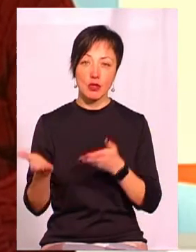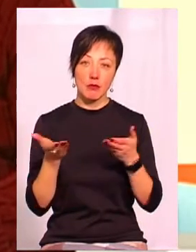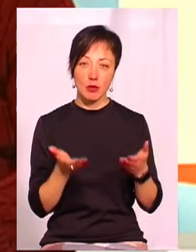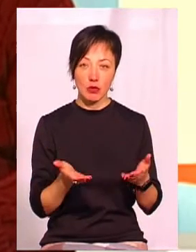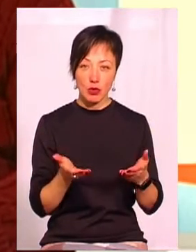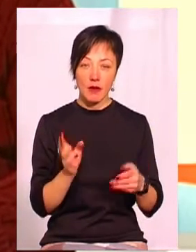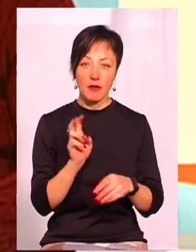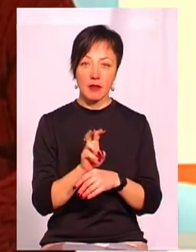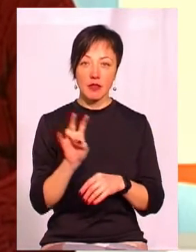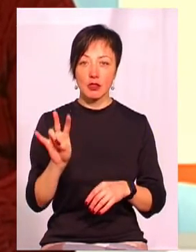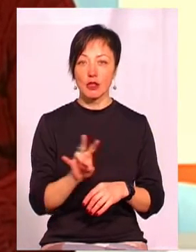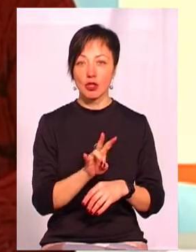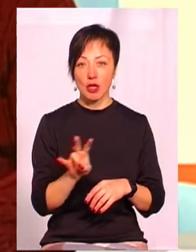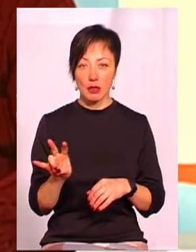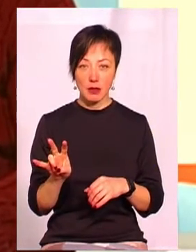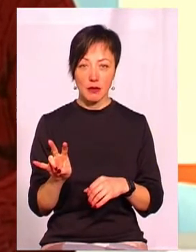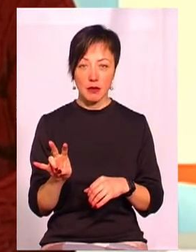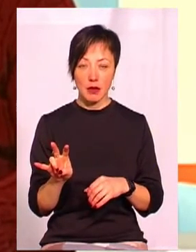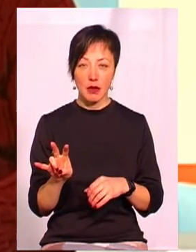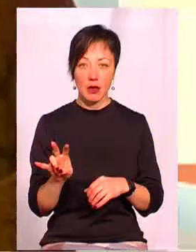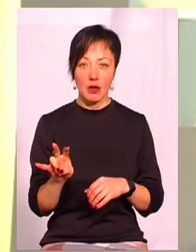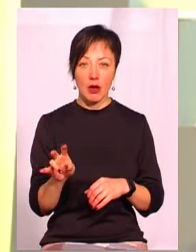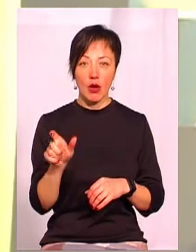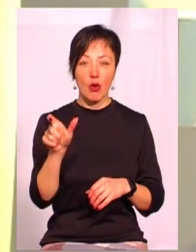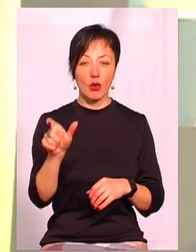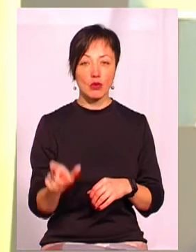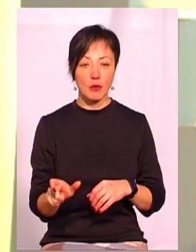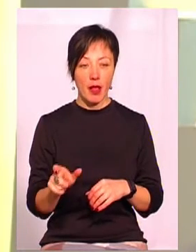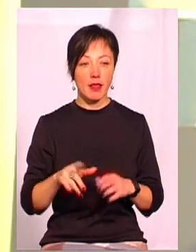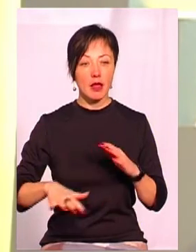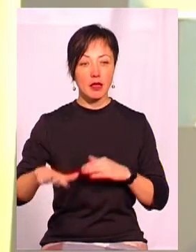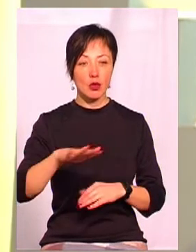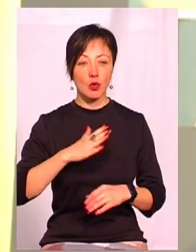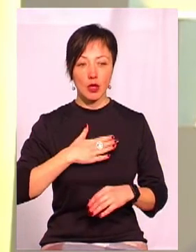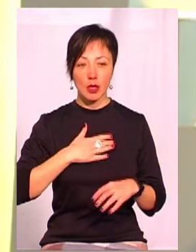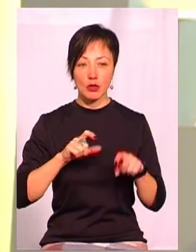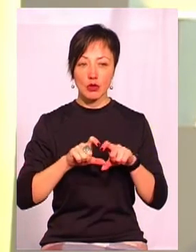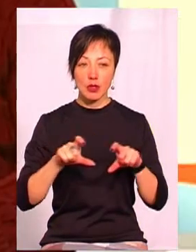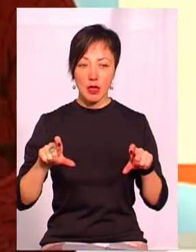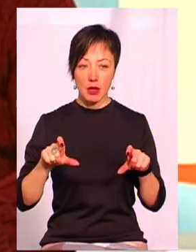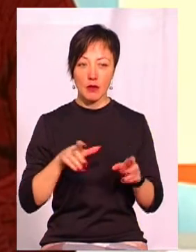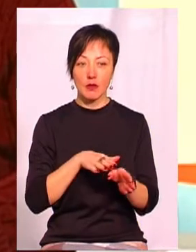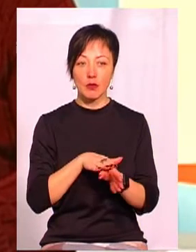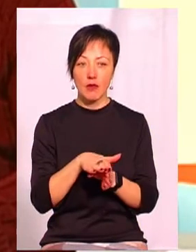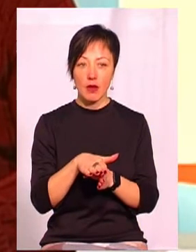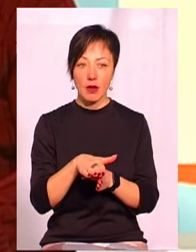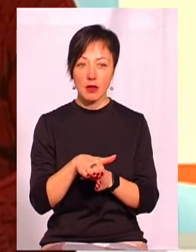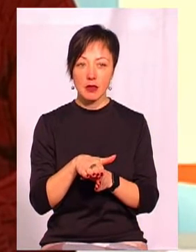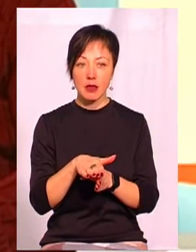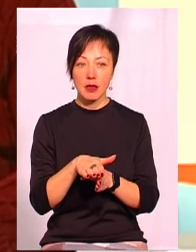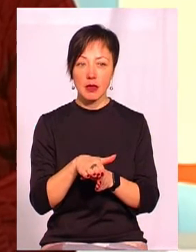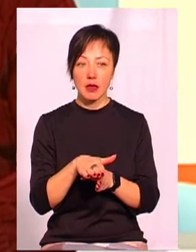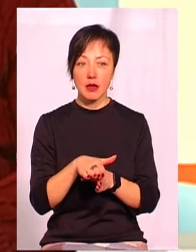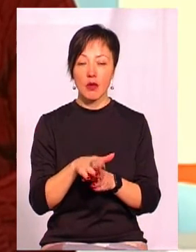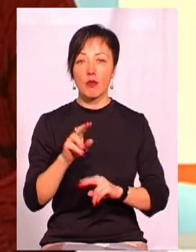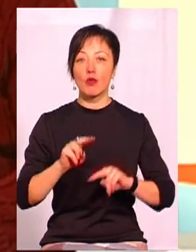відвідати священиків безпосередньо особу. На території нашого закладу на сьогодні відбувається, мені приємно про це